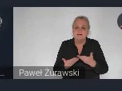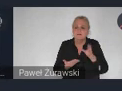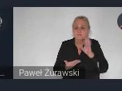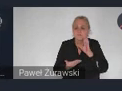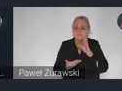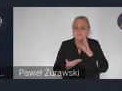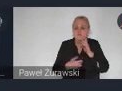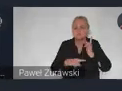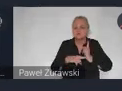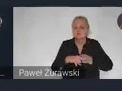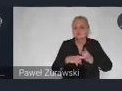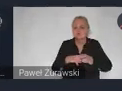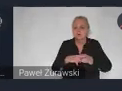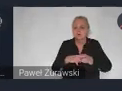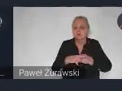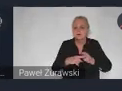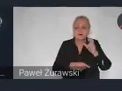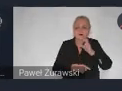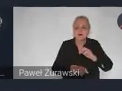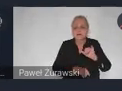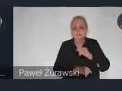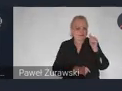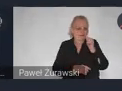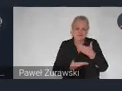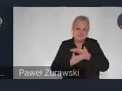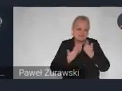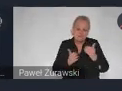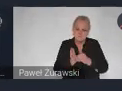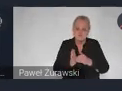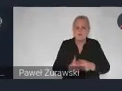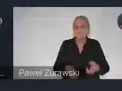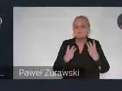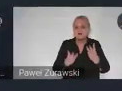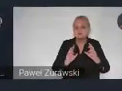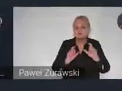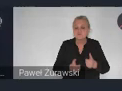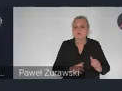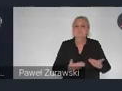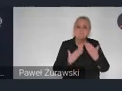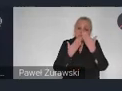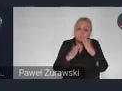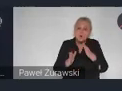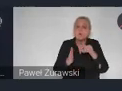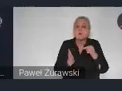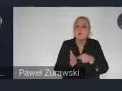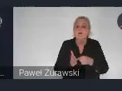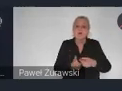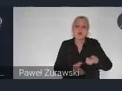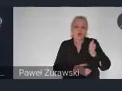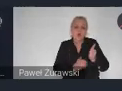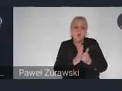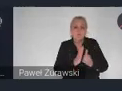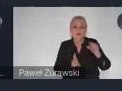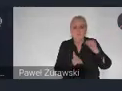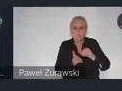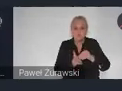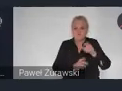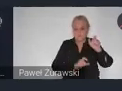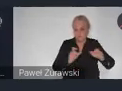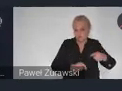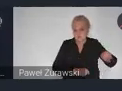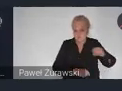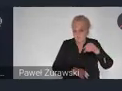członków kadry z imienia i nazwiska Najważniejsze jest to żeby przedstawić kompetencje i doświadczenie takich